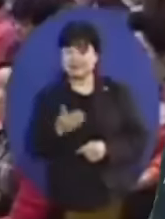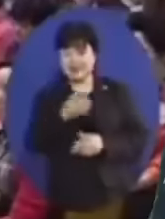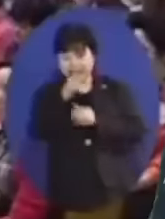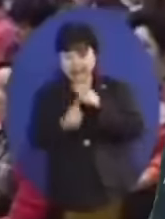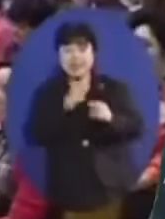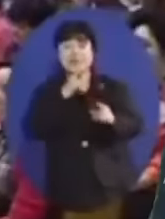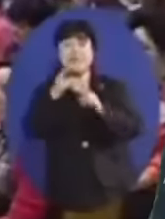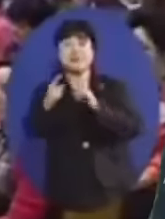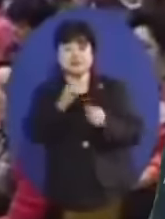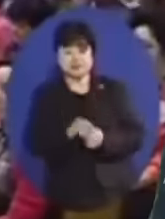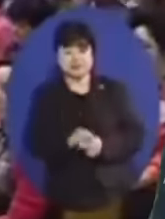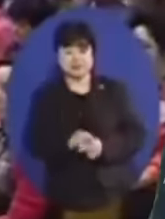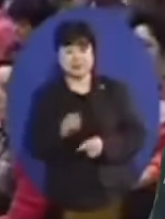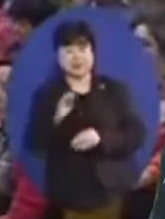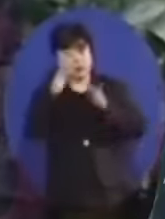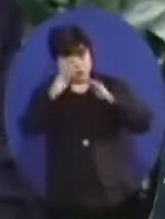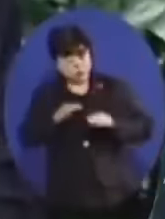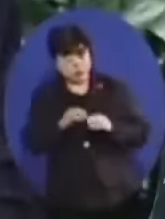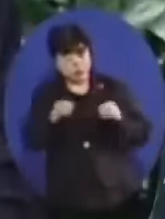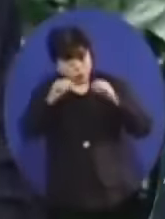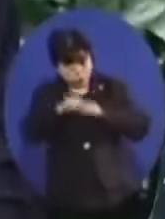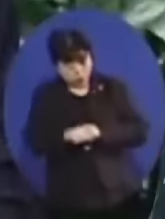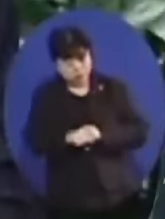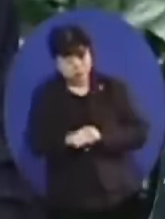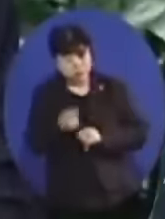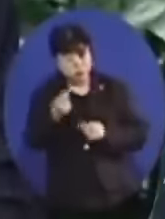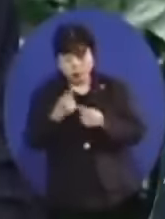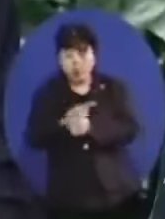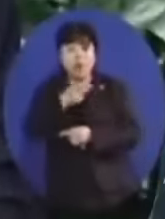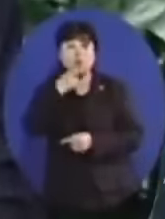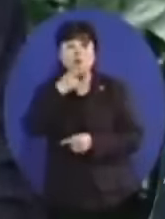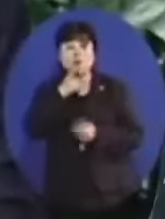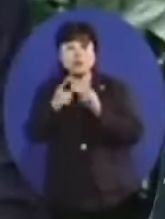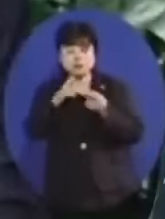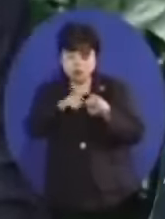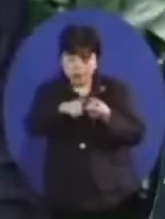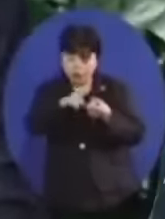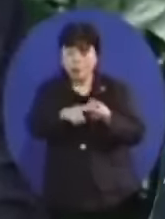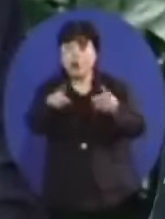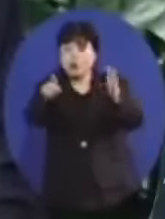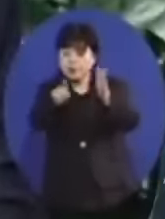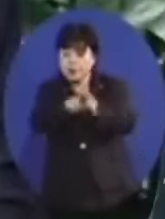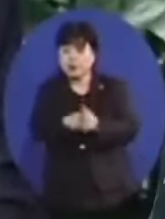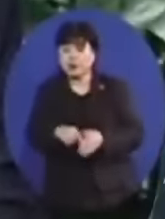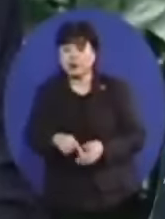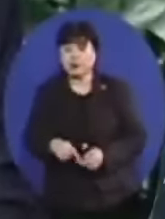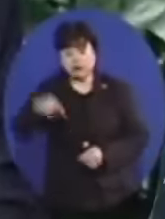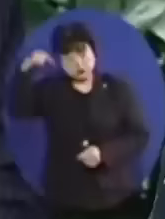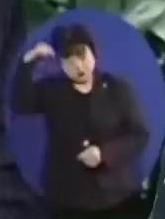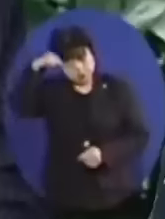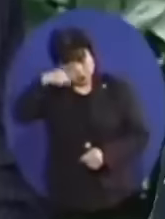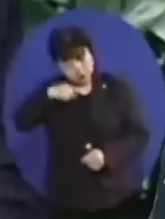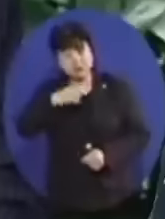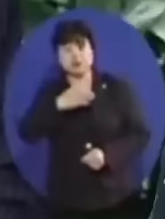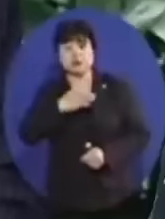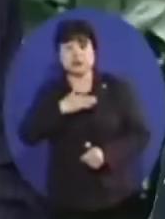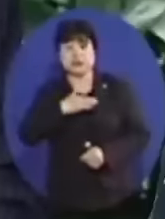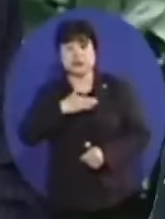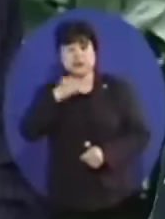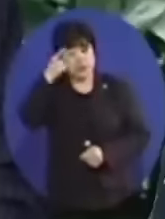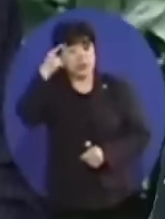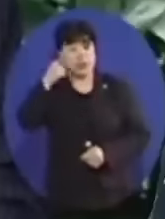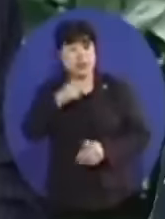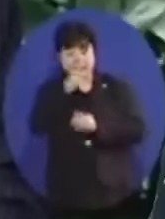하나님 말씀이요, 지 하늘이 무너지고 이 땅에까지도 일찍 미력도 변함이 없다. 내가 어떻게 느끼든지 그것은 내